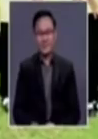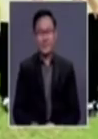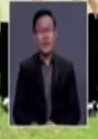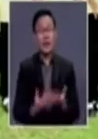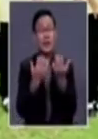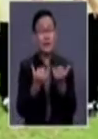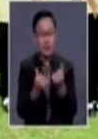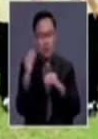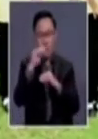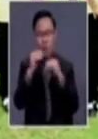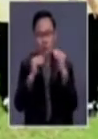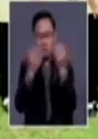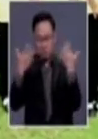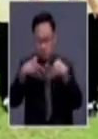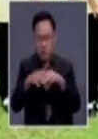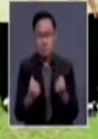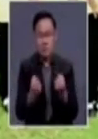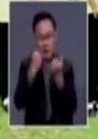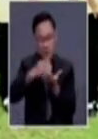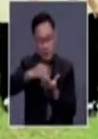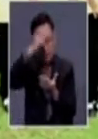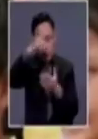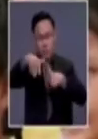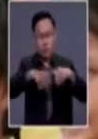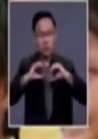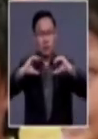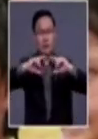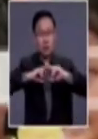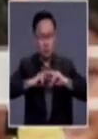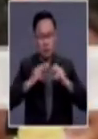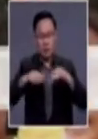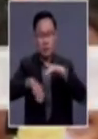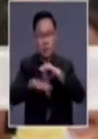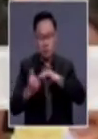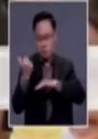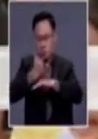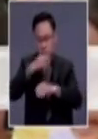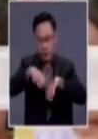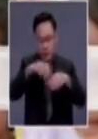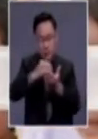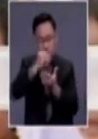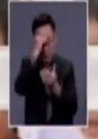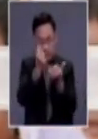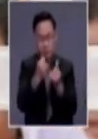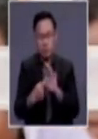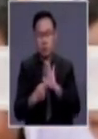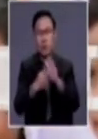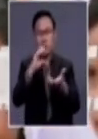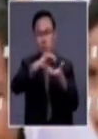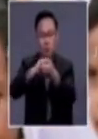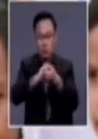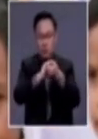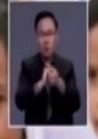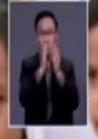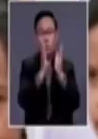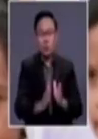คุณผู้ชมครับโครงการสานพลังประชารัฐด้านการศึกษาพื้นฐานและการพัฒนาผู้นำถือเป็นมิติใหม่ของความร่วมมือร่วมใจจากทุกฝ่